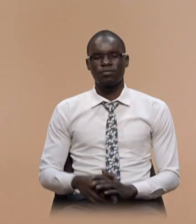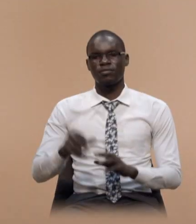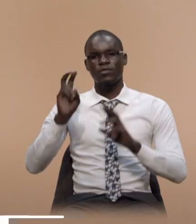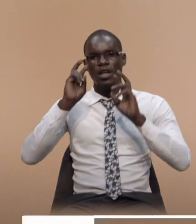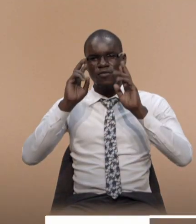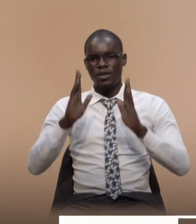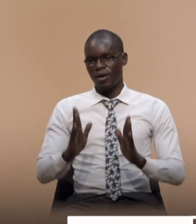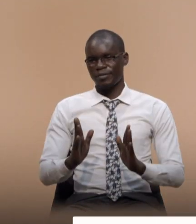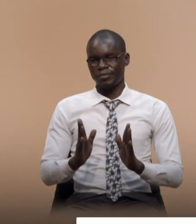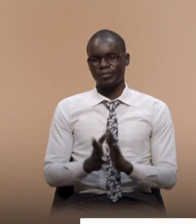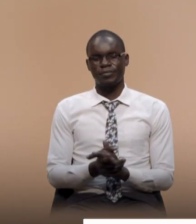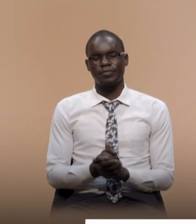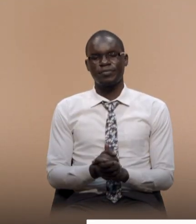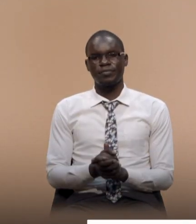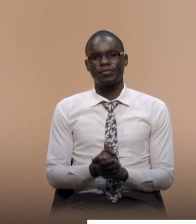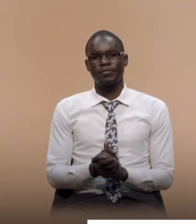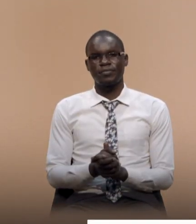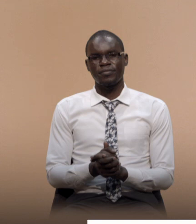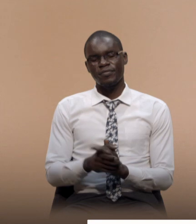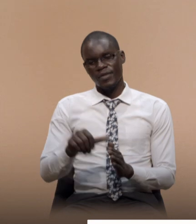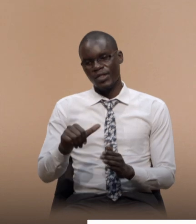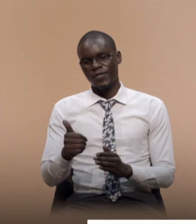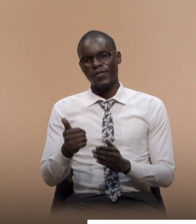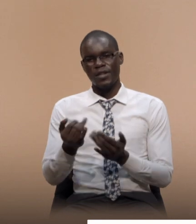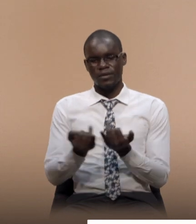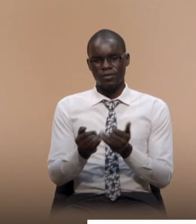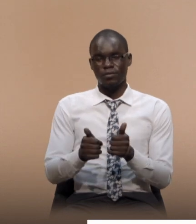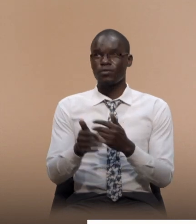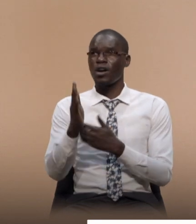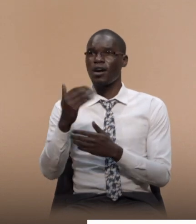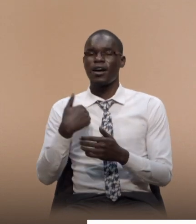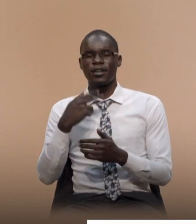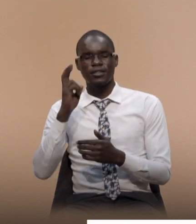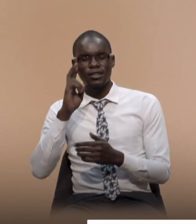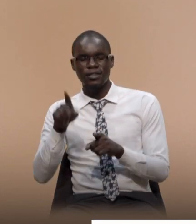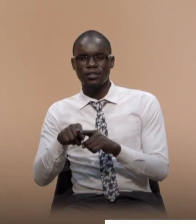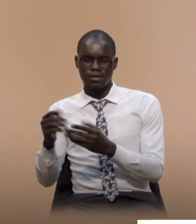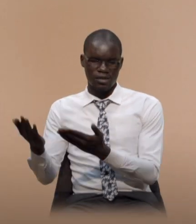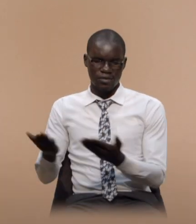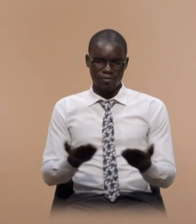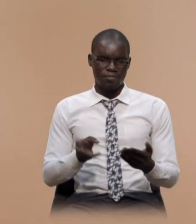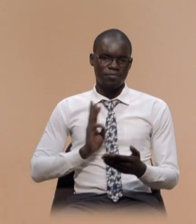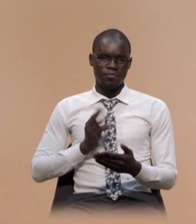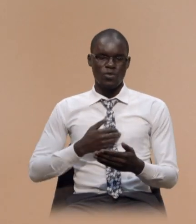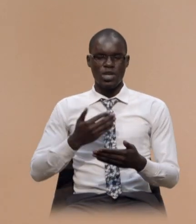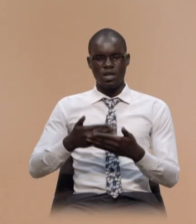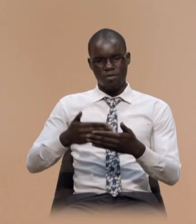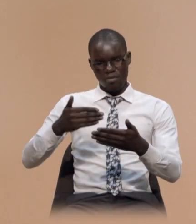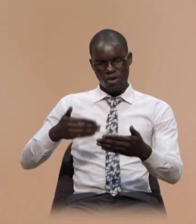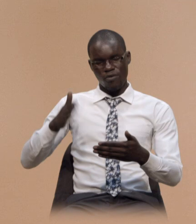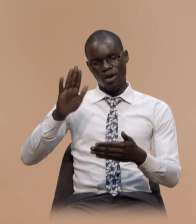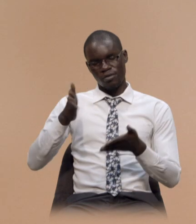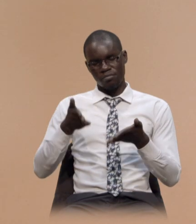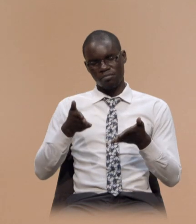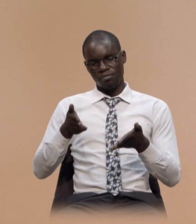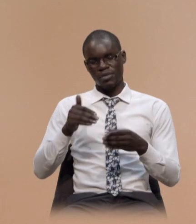Mtazamaji mpendwa, sabato nyingine nzuri Mungu ametualika tuweze kukaa mbele zake katika ibada